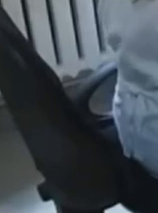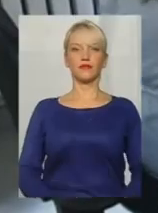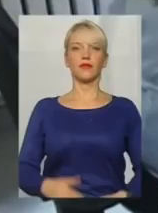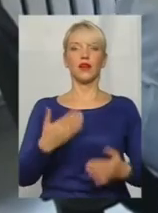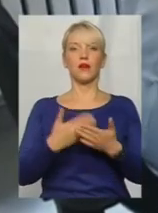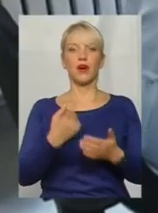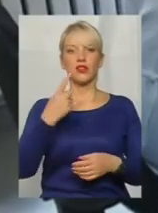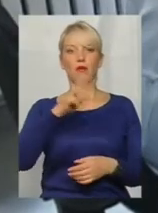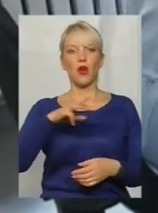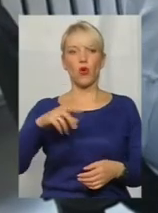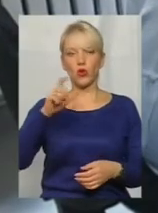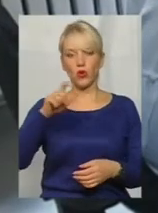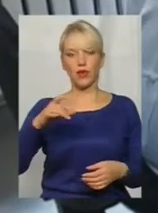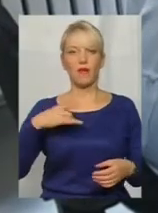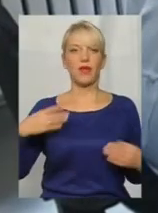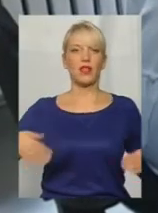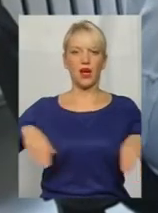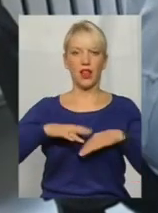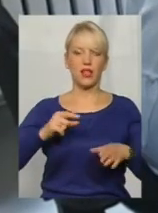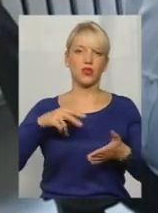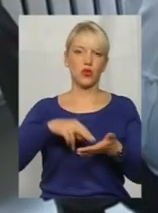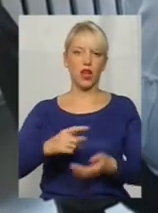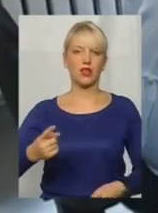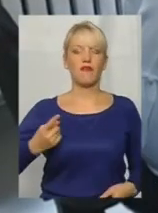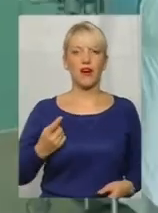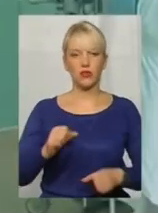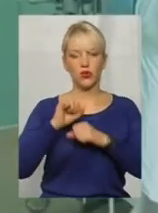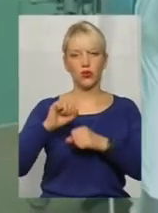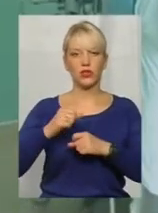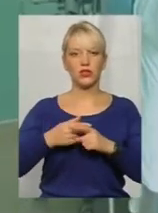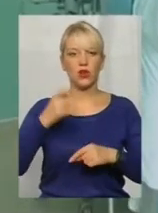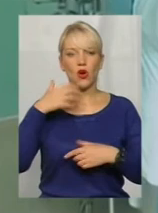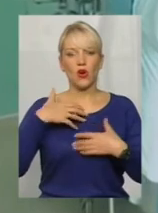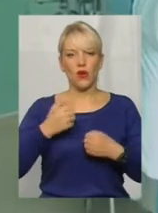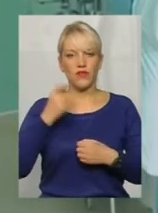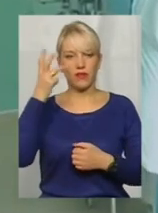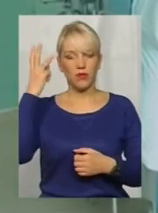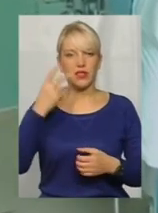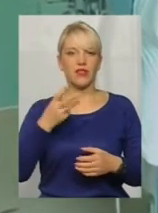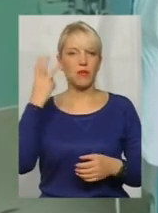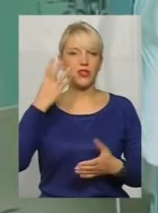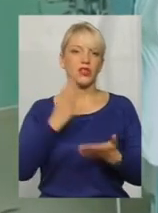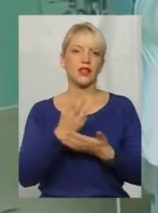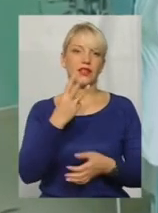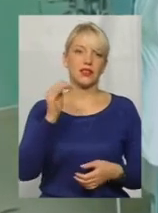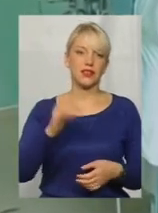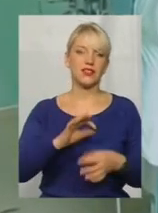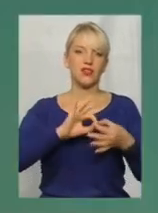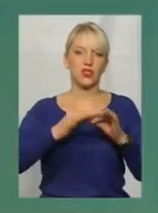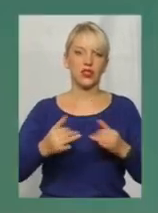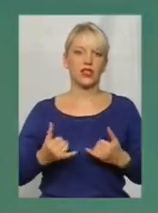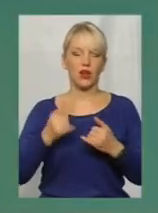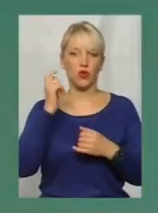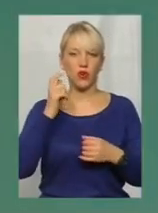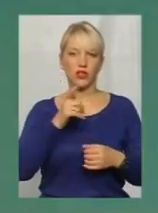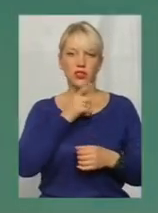Майже мільйон людей у білих халатах стоять нині на варті здоров'я українців. У Хмельницькому їх працює більше 3 тисяч. І навіть у скрутний для країни час, у